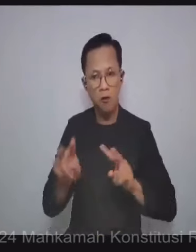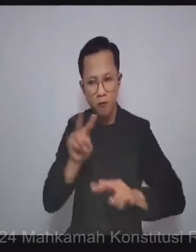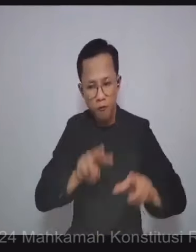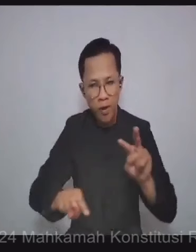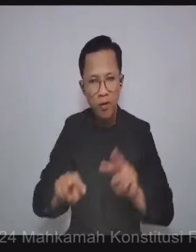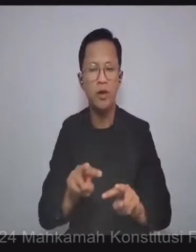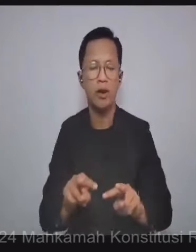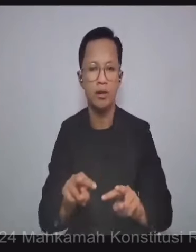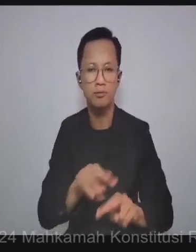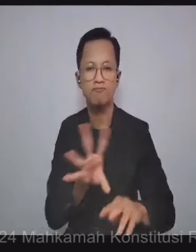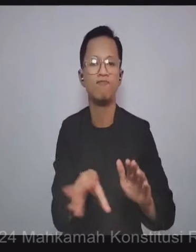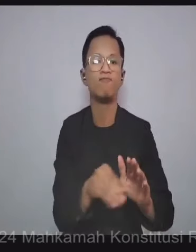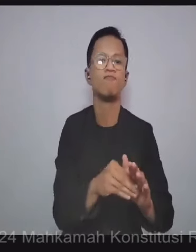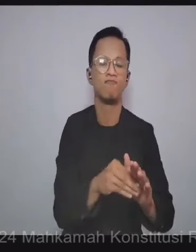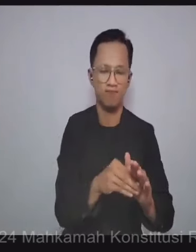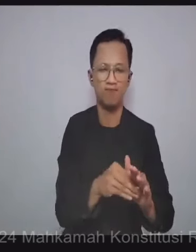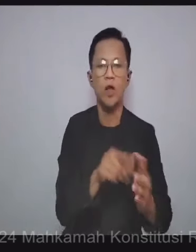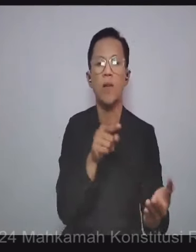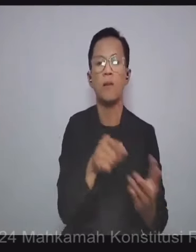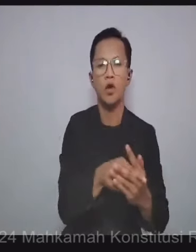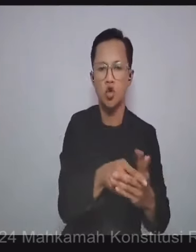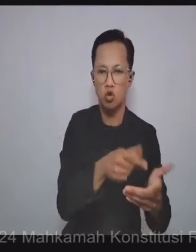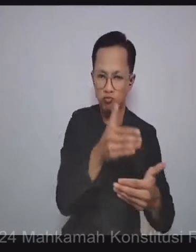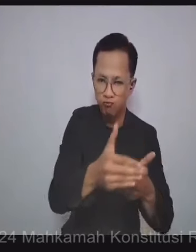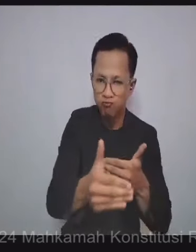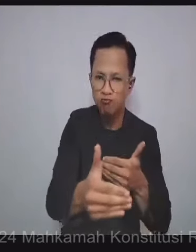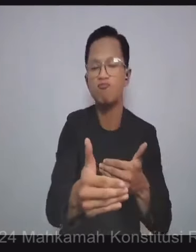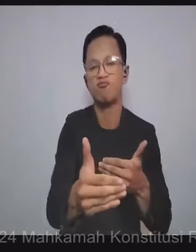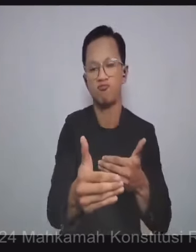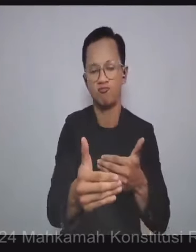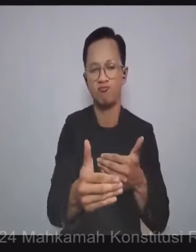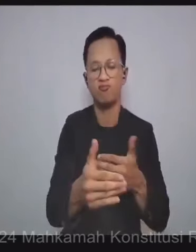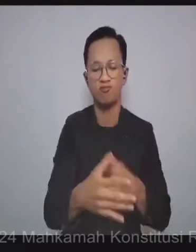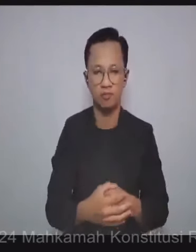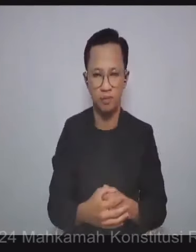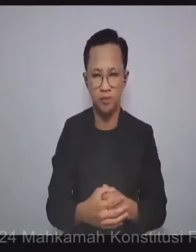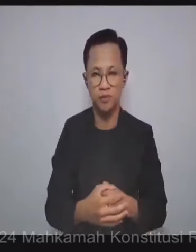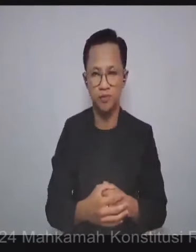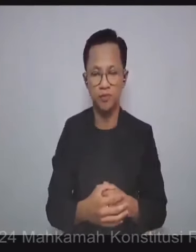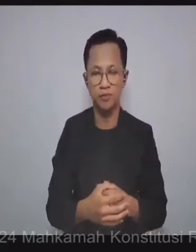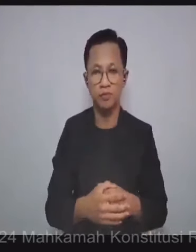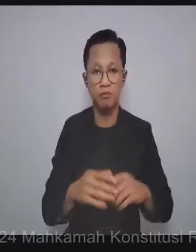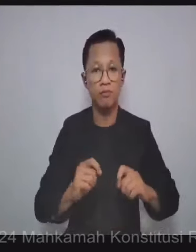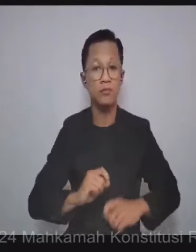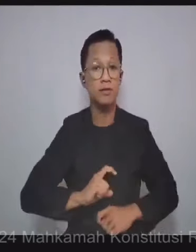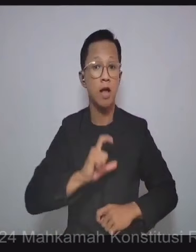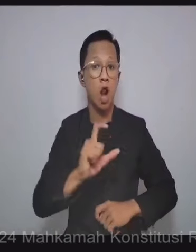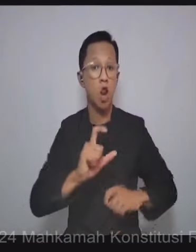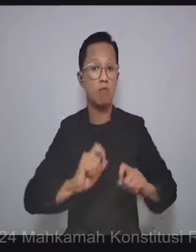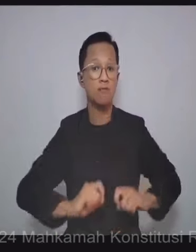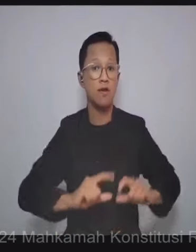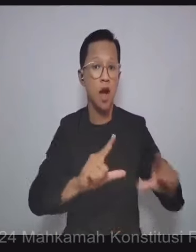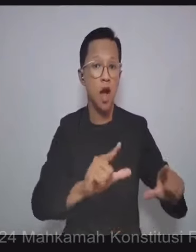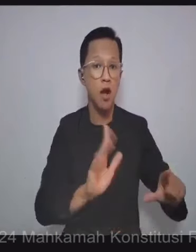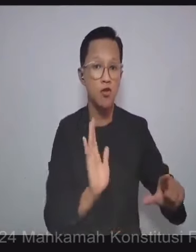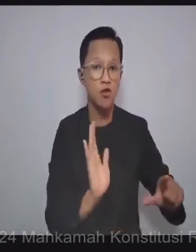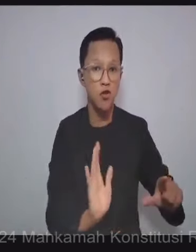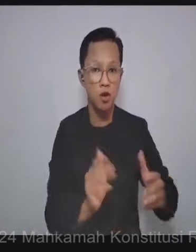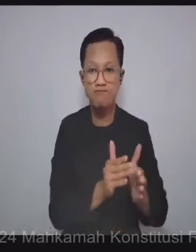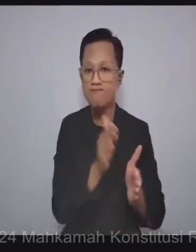dari keseluruhan tahapan Pemilu presiden dan wakil presiden di mana setelah tahapan pencalonan termohon harus melaksanakan tahapan